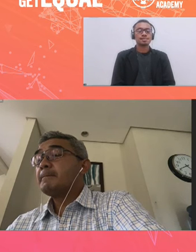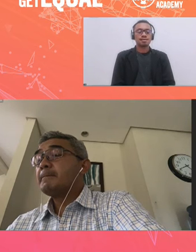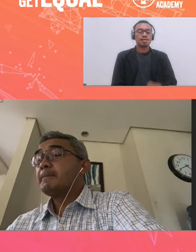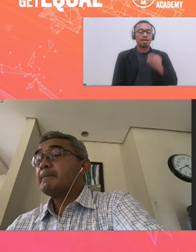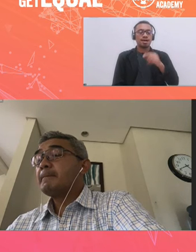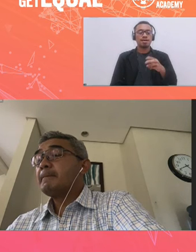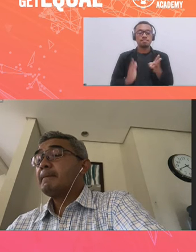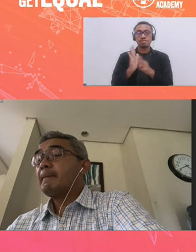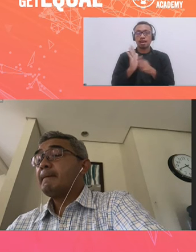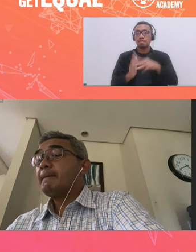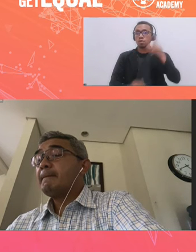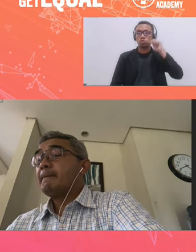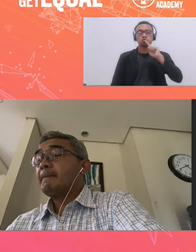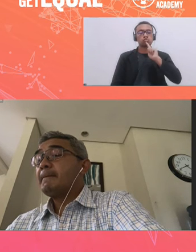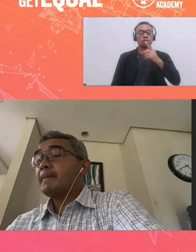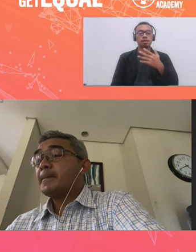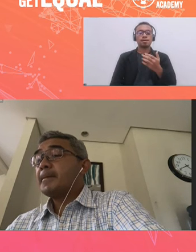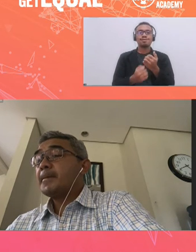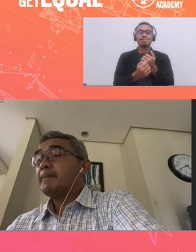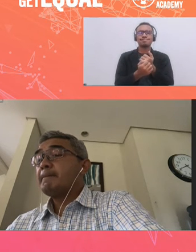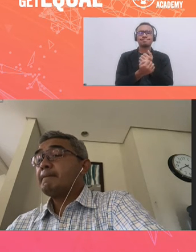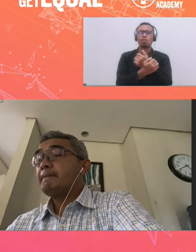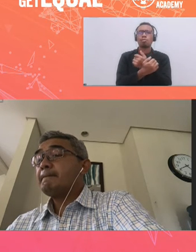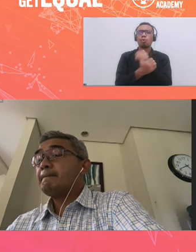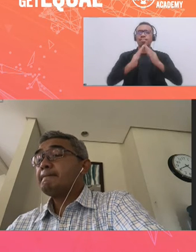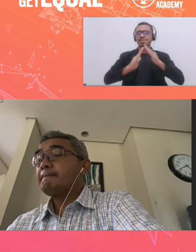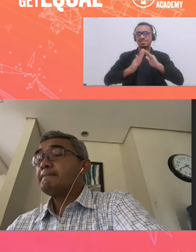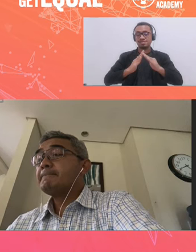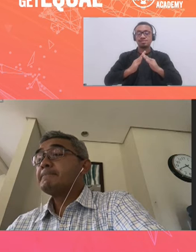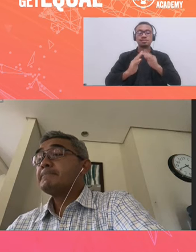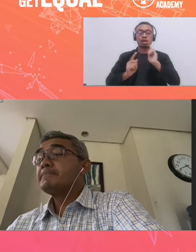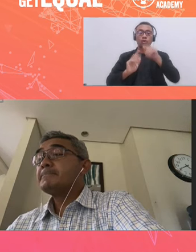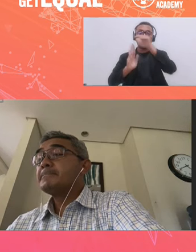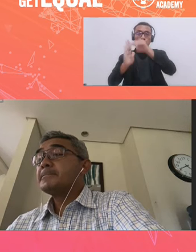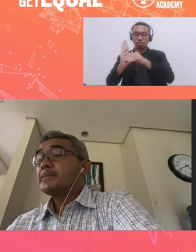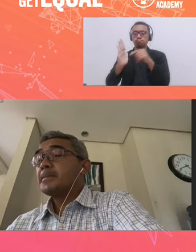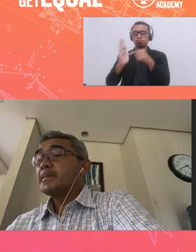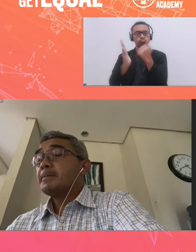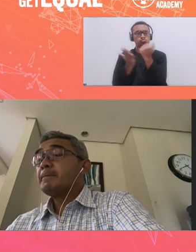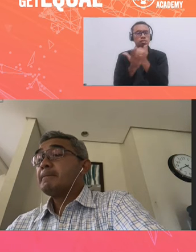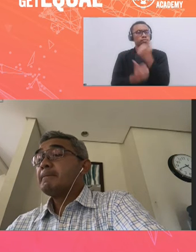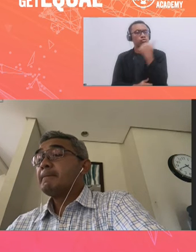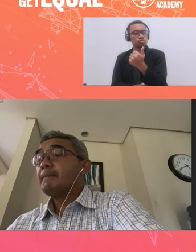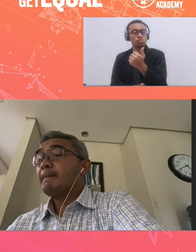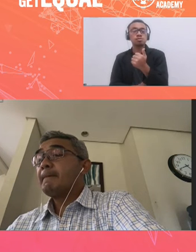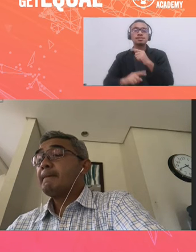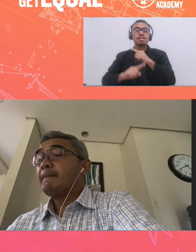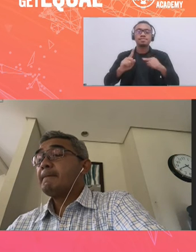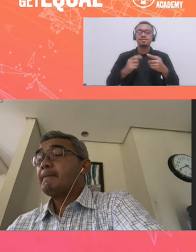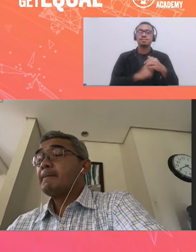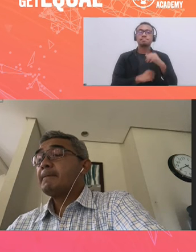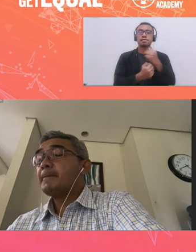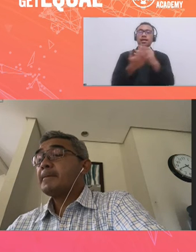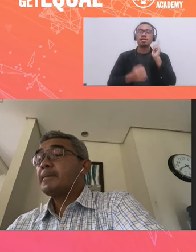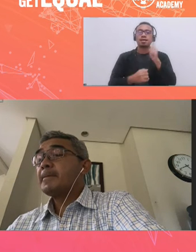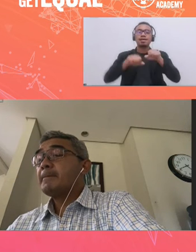komunitas juga sih. Bukan soal aturan ya. Kalau soal aturan, menurut saya aturan kita cukup bagus. Ini masalah kita adalah soal sistem nilai. Saya